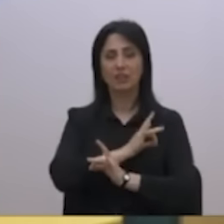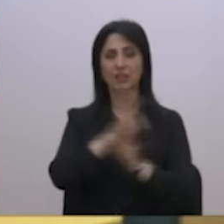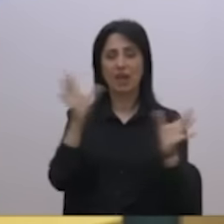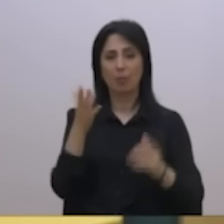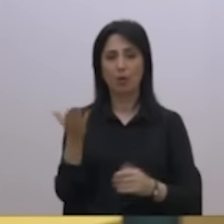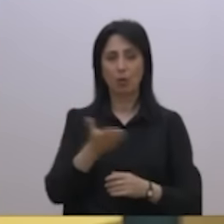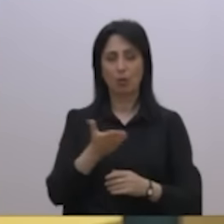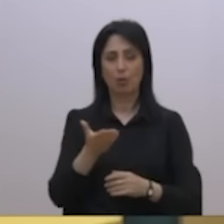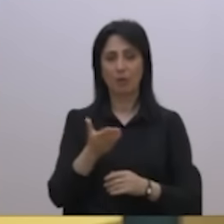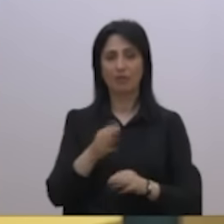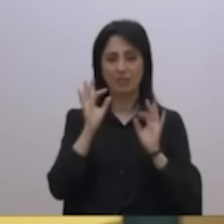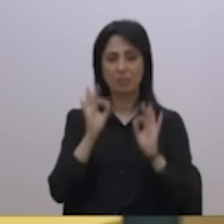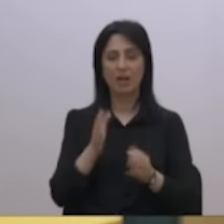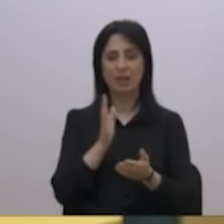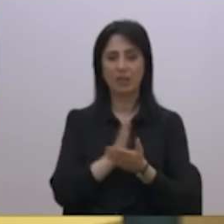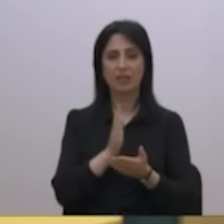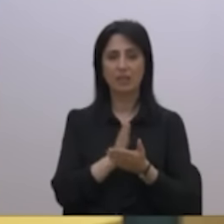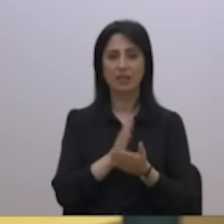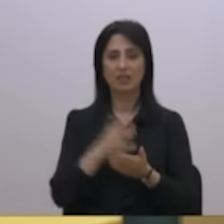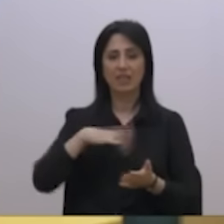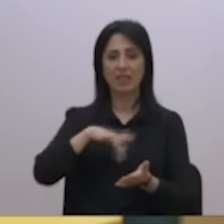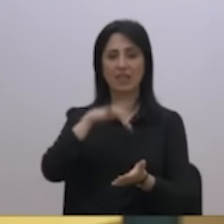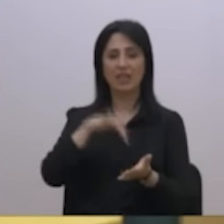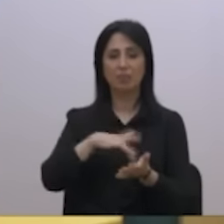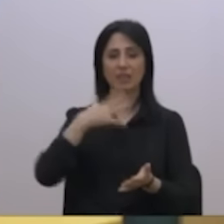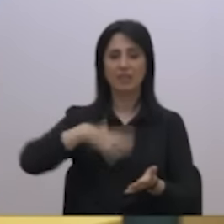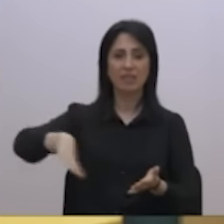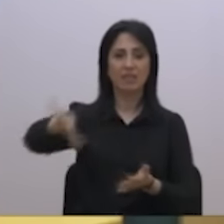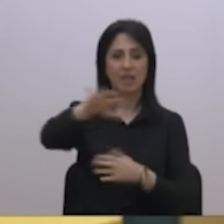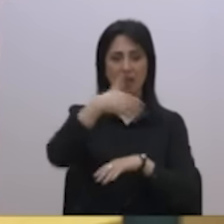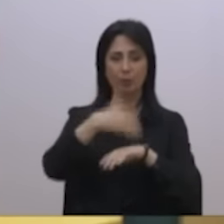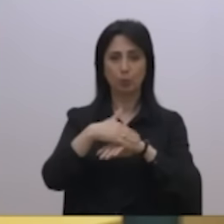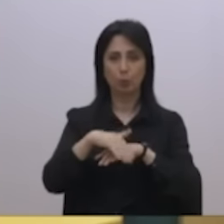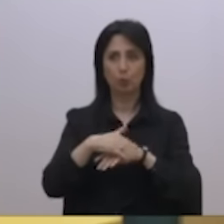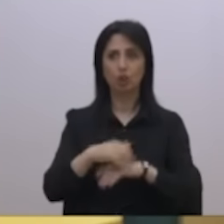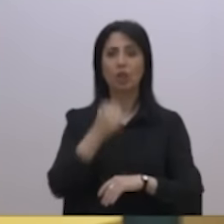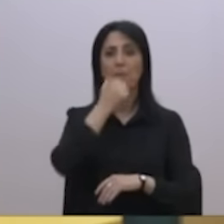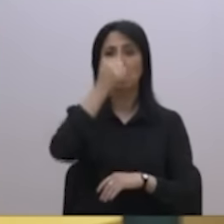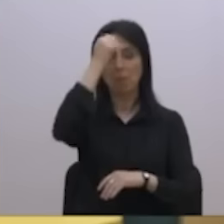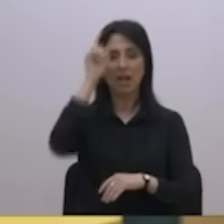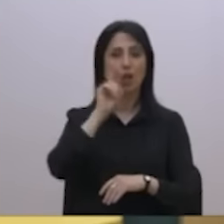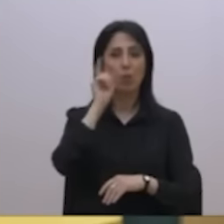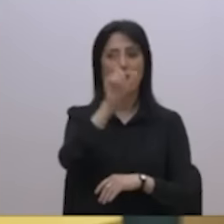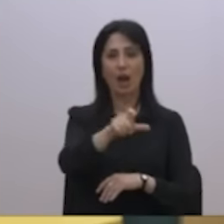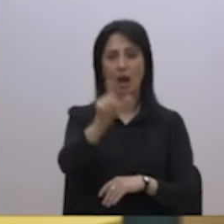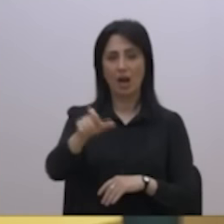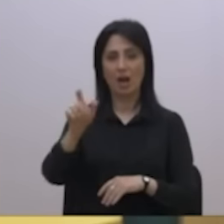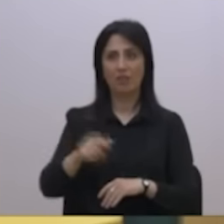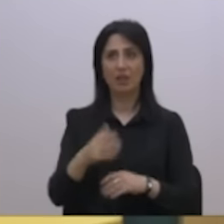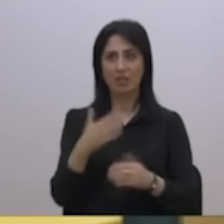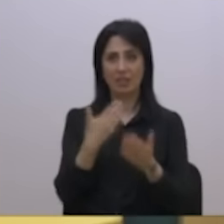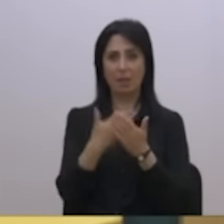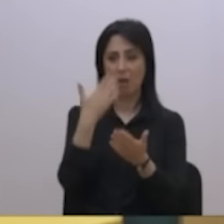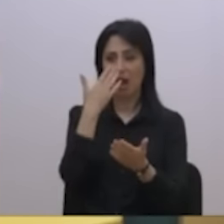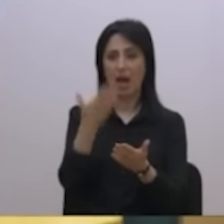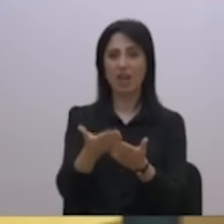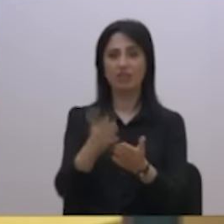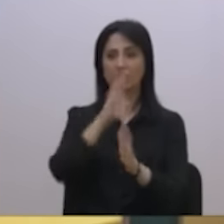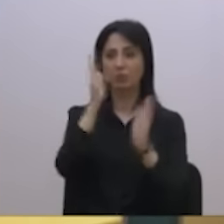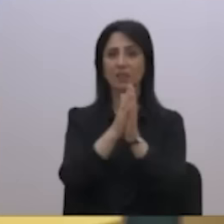რომელიც მართლაც არის თბილისის და საქართველოს ქუჩებში. მადლობა ახალგაზრდებს, რომლებმაც მაგალითი აჩვენეს